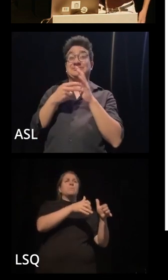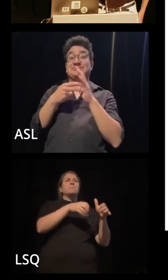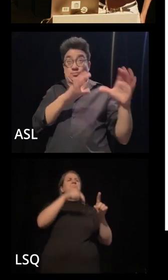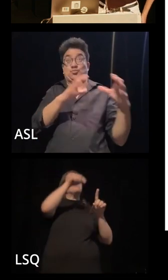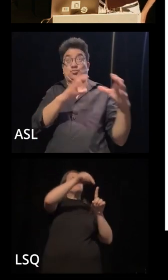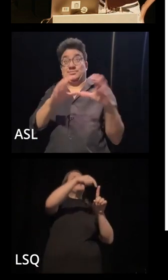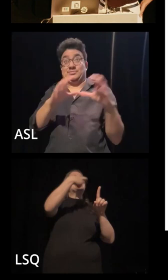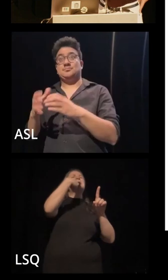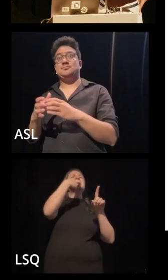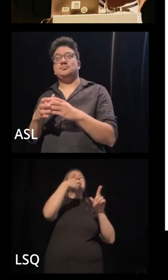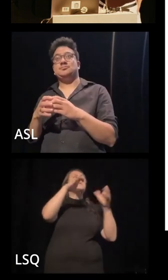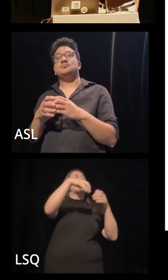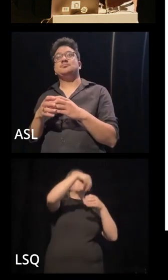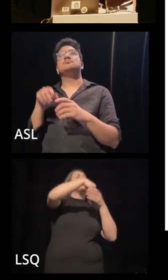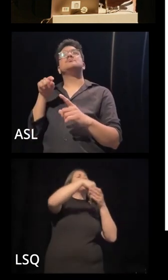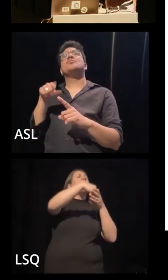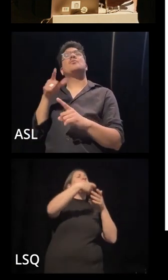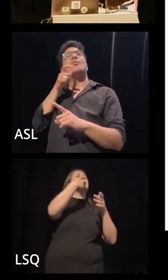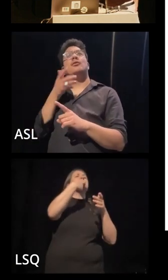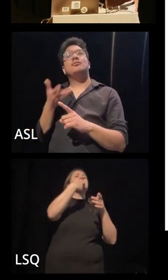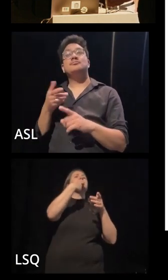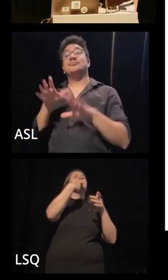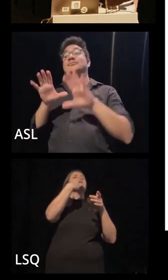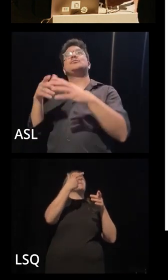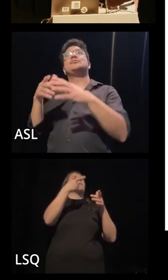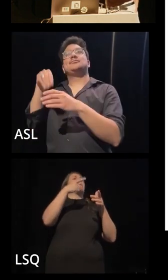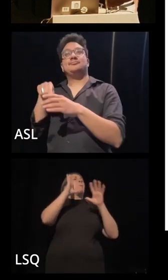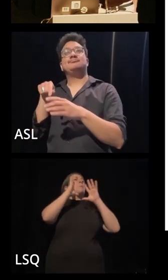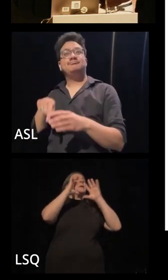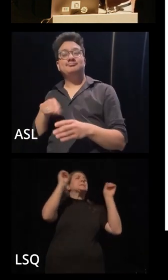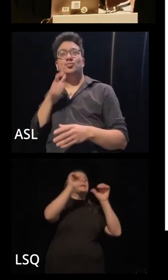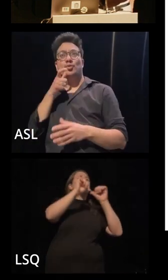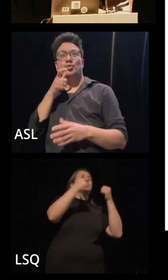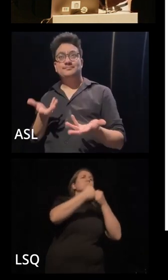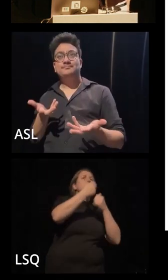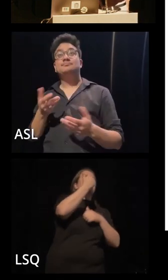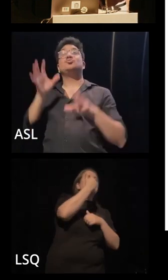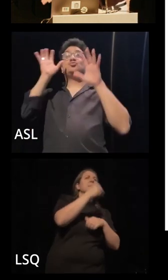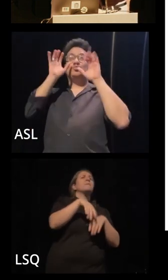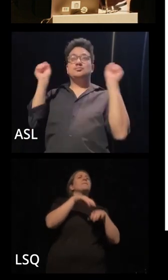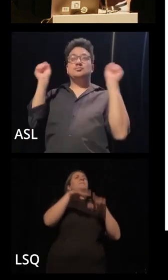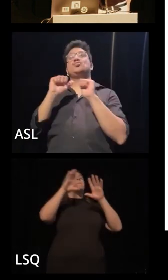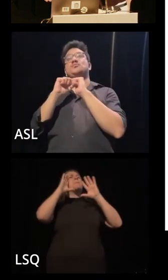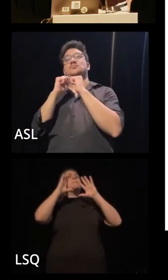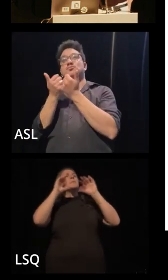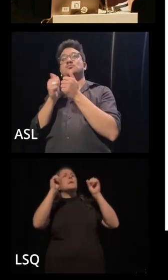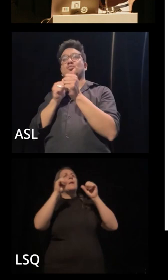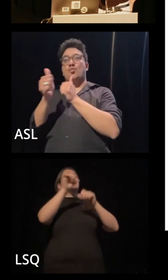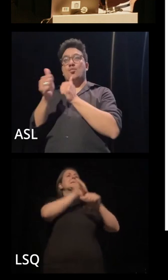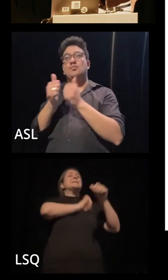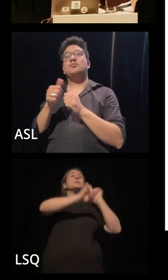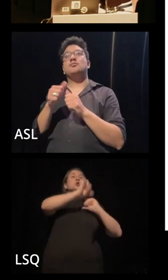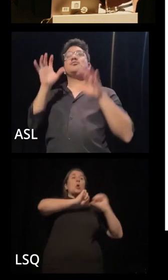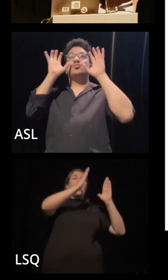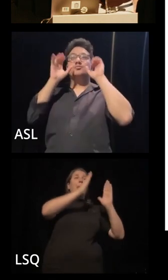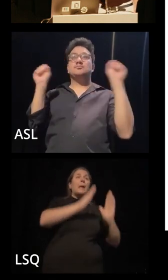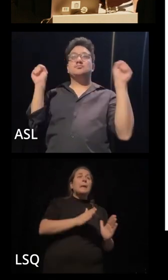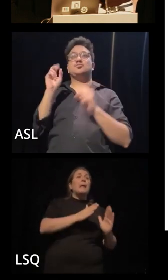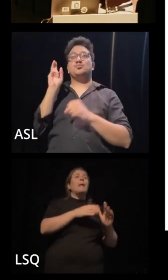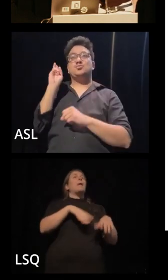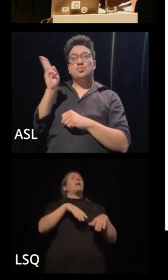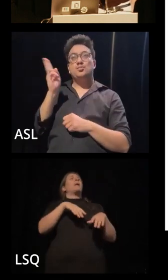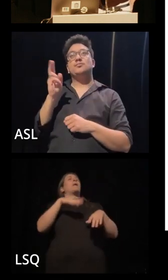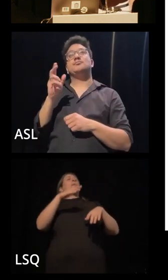de la Bidasoa. Président d'associations sportives, associations de quartier, artistes, historiens, personnes liées à